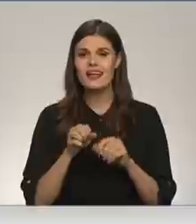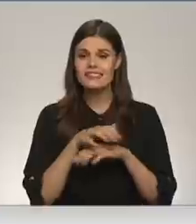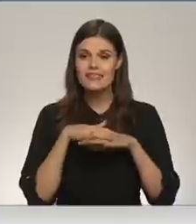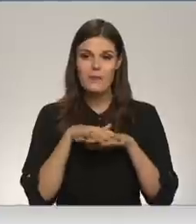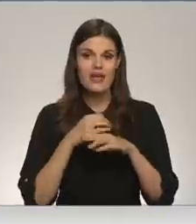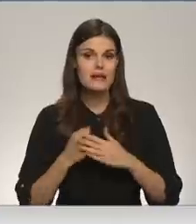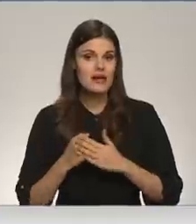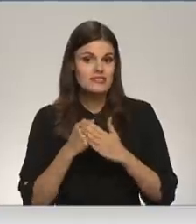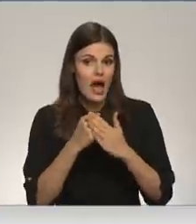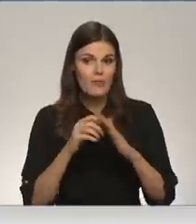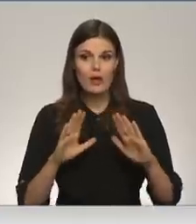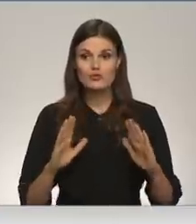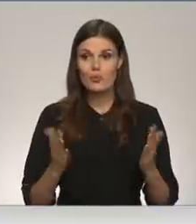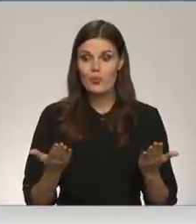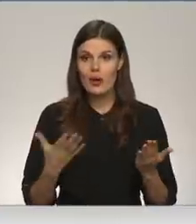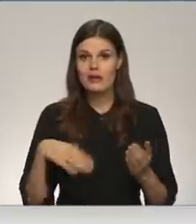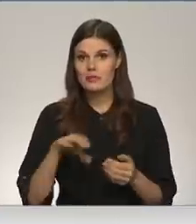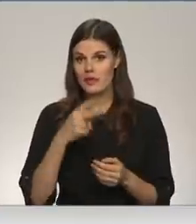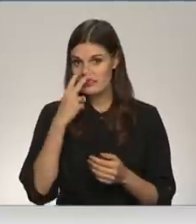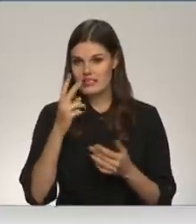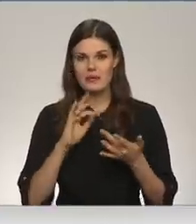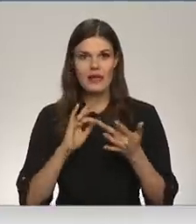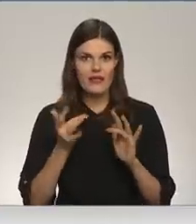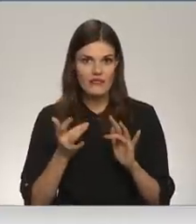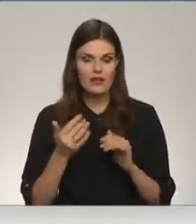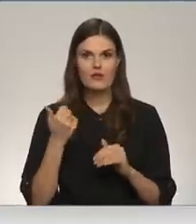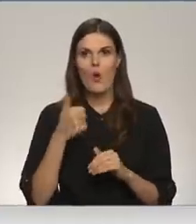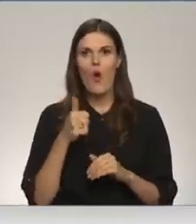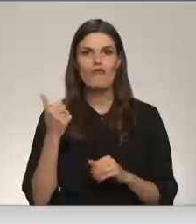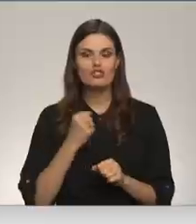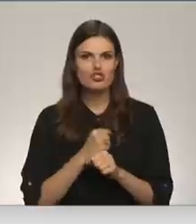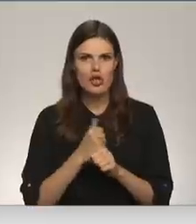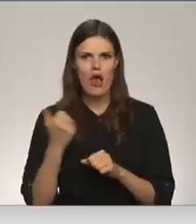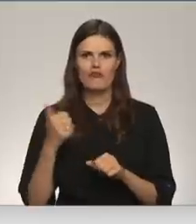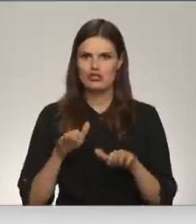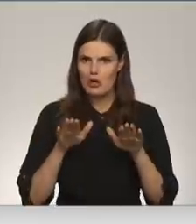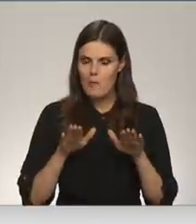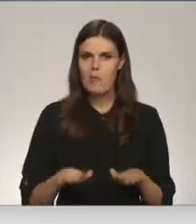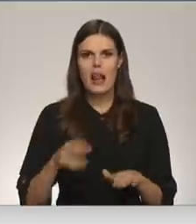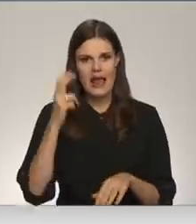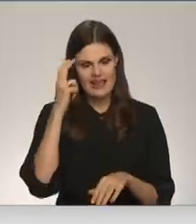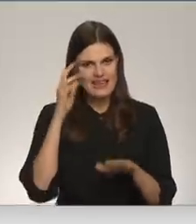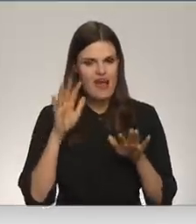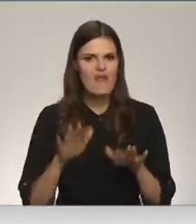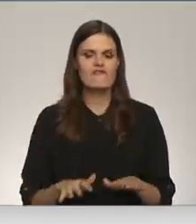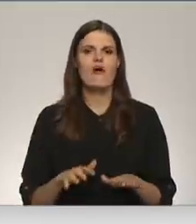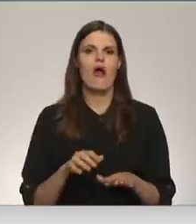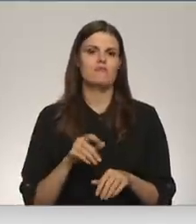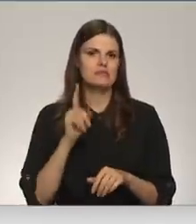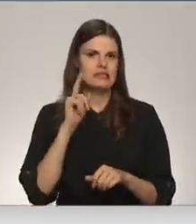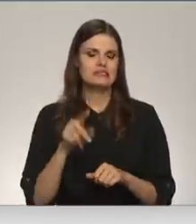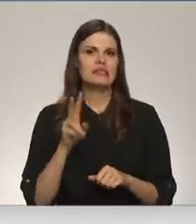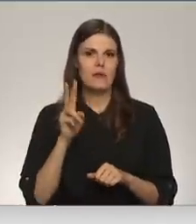Tā pašā laikā to, ko mēs novērojam arī sociālajos medijos, viņa darbība, viņa palikšana Kijevā, zināms, ka